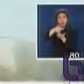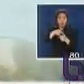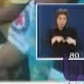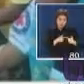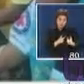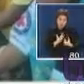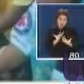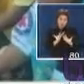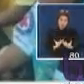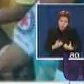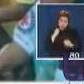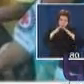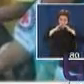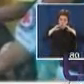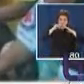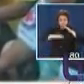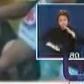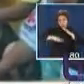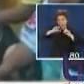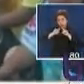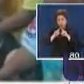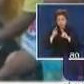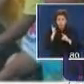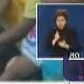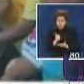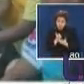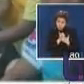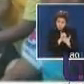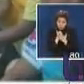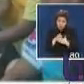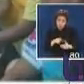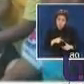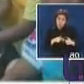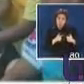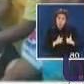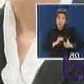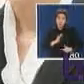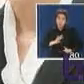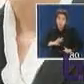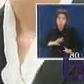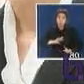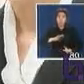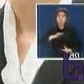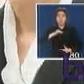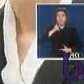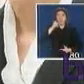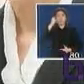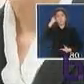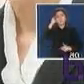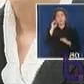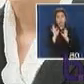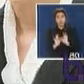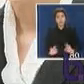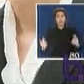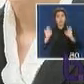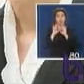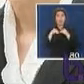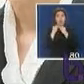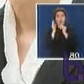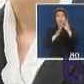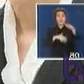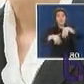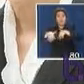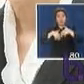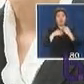ำคัญที่เราต้องเร่งกู้และฟื้นฟูสภาวะความเป็นอยู่และจิตใจให้กับพี่น้องประชาชนโดย